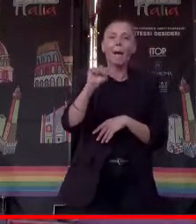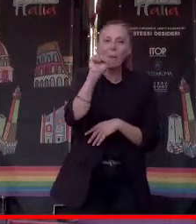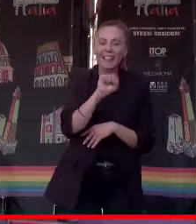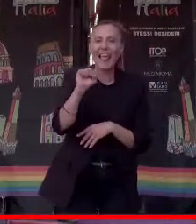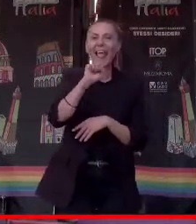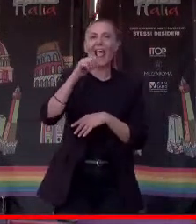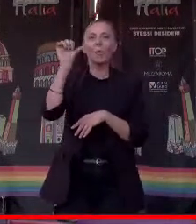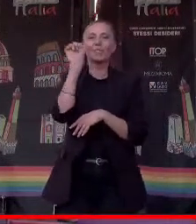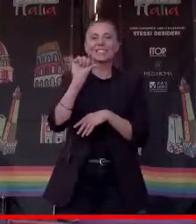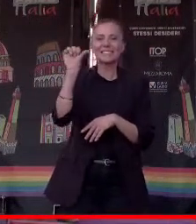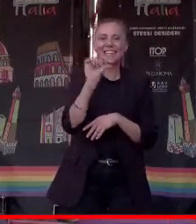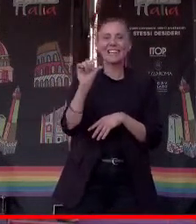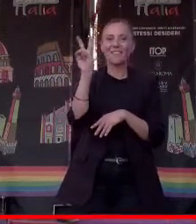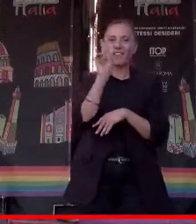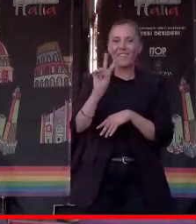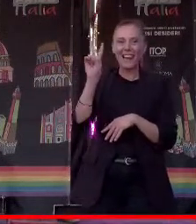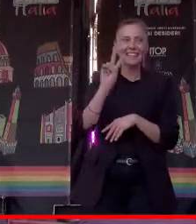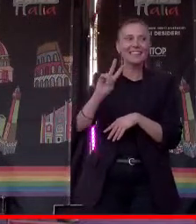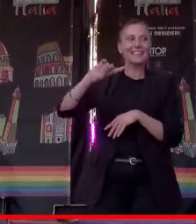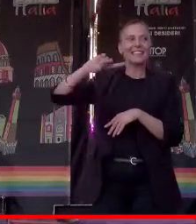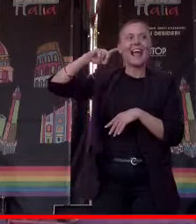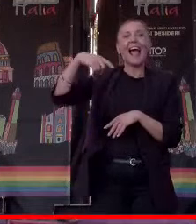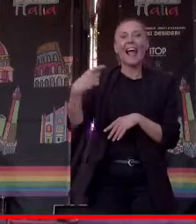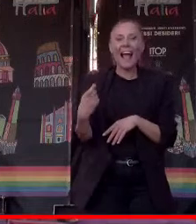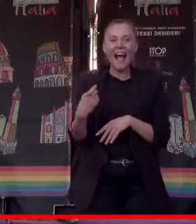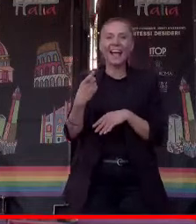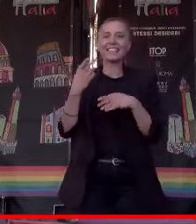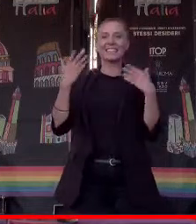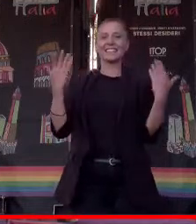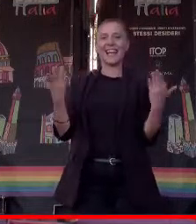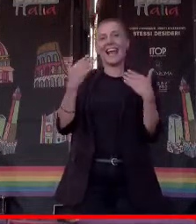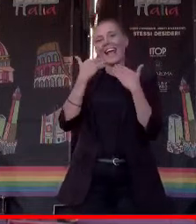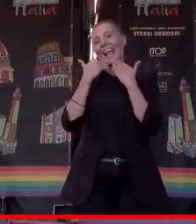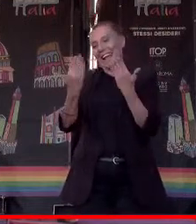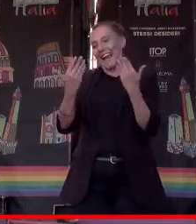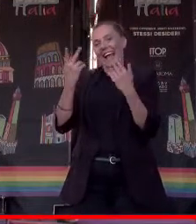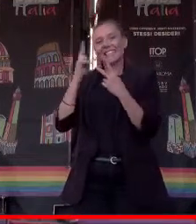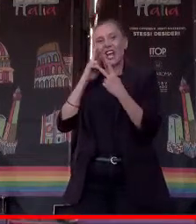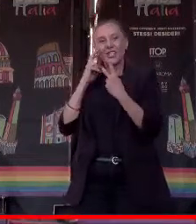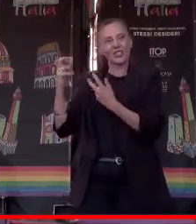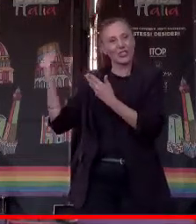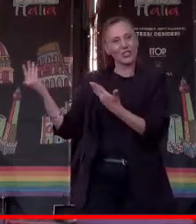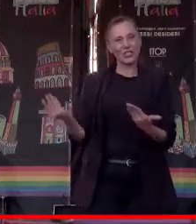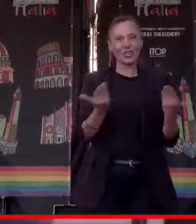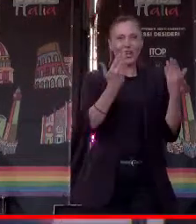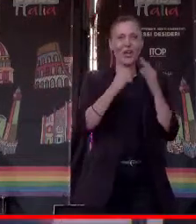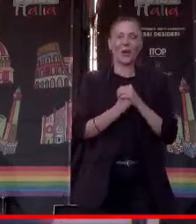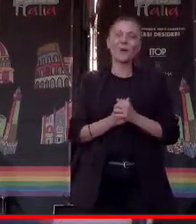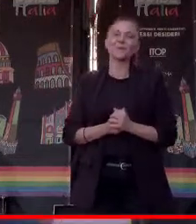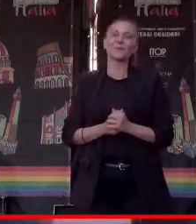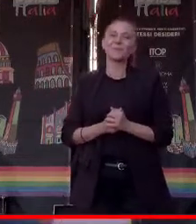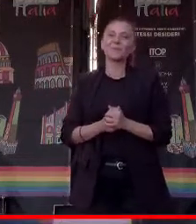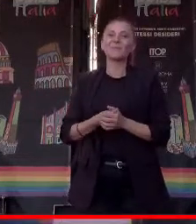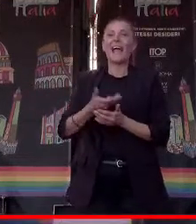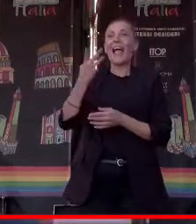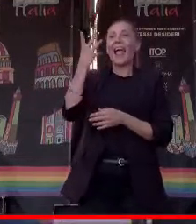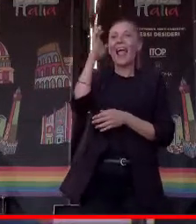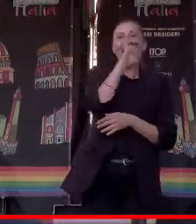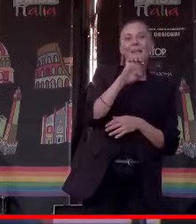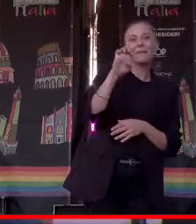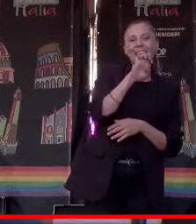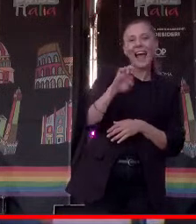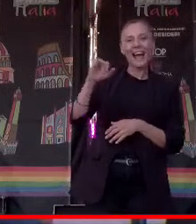Silvia, Valentina, Gaia, grazie che sei venuta a trovarci. Emiliano e Isabella,